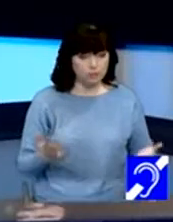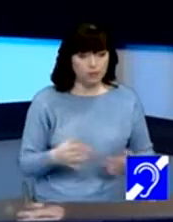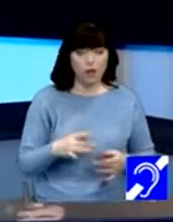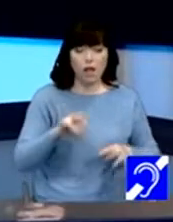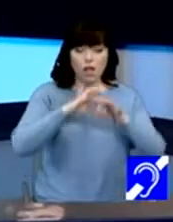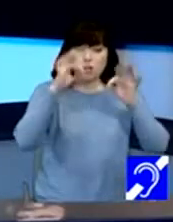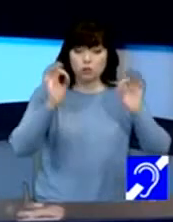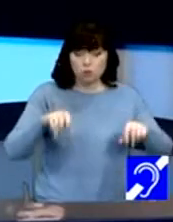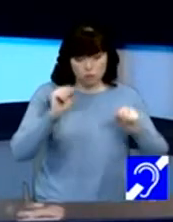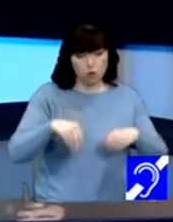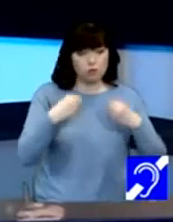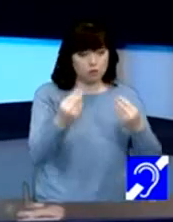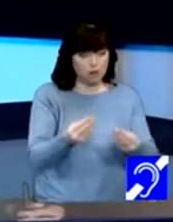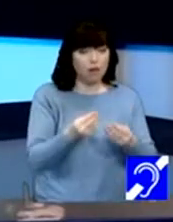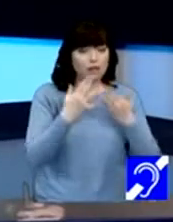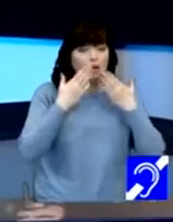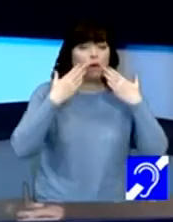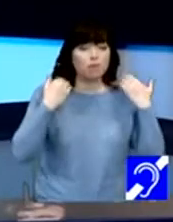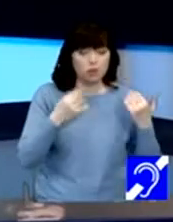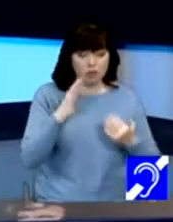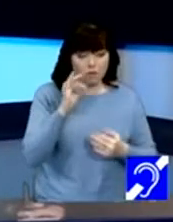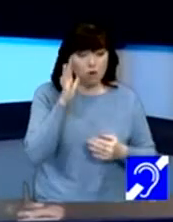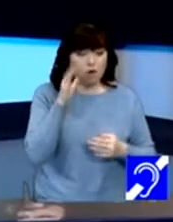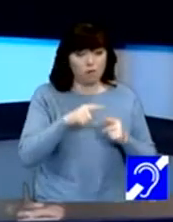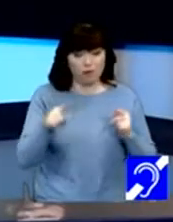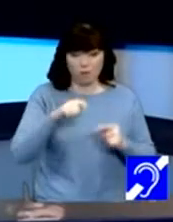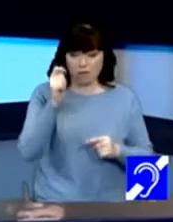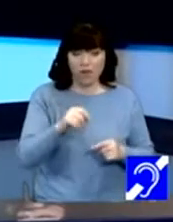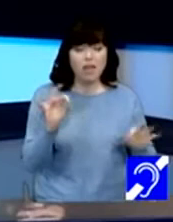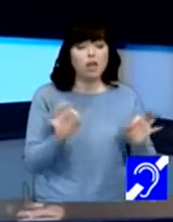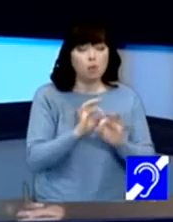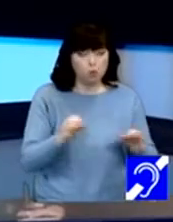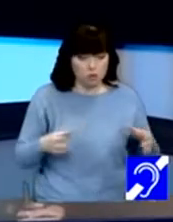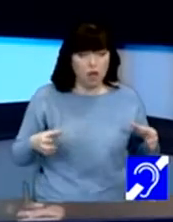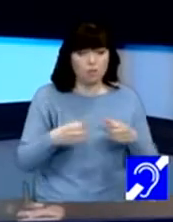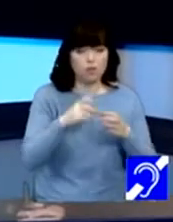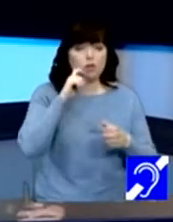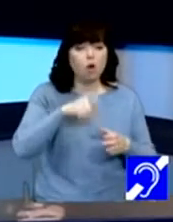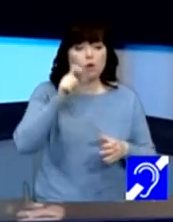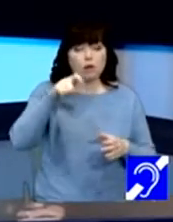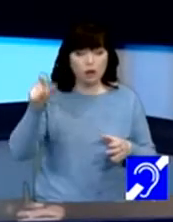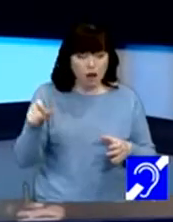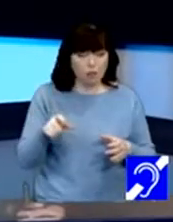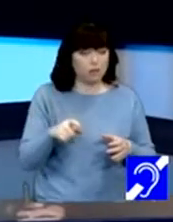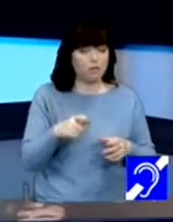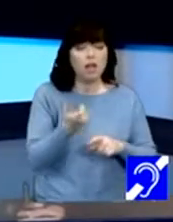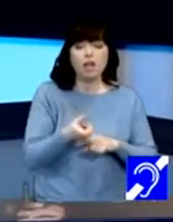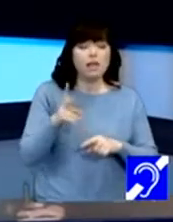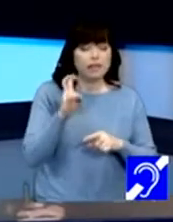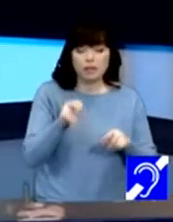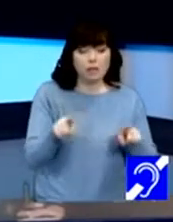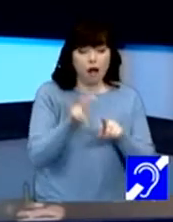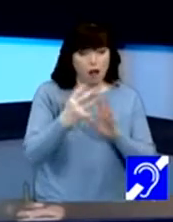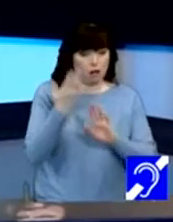Arta poate aduce un pic de alinare pe timp de război, iar muzica i-a unit pe ucraineni în aceste zile mai mult ca niciodată.